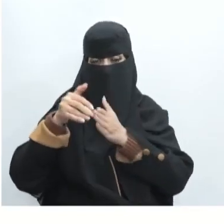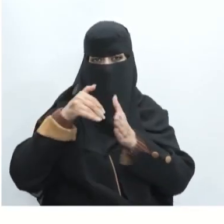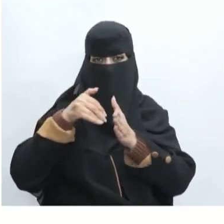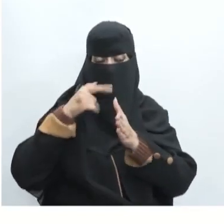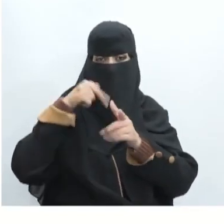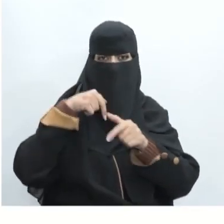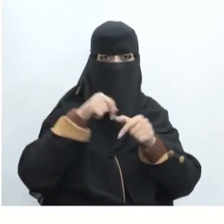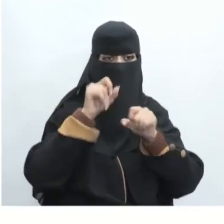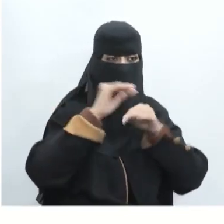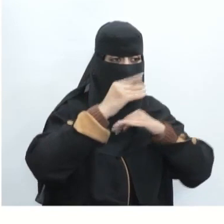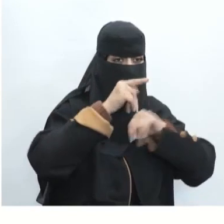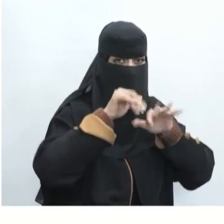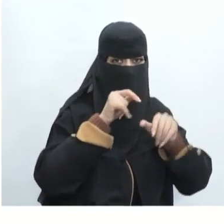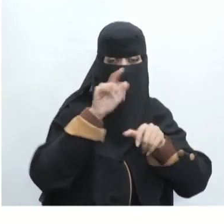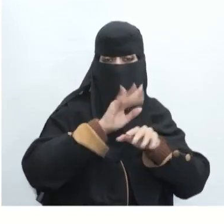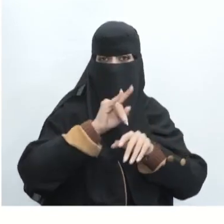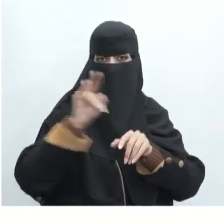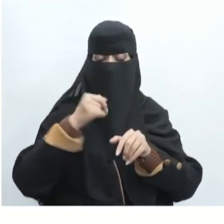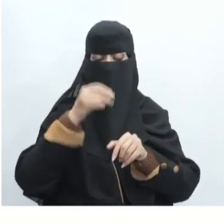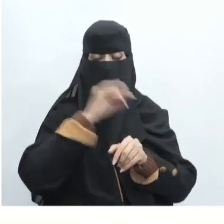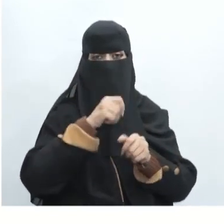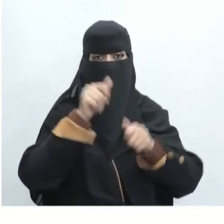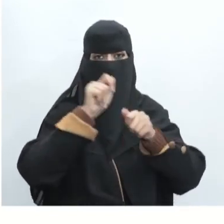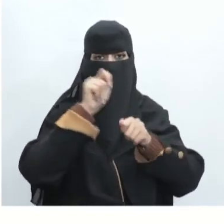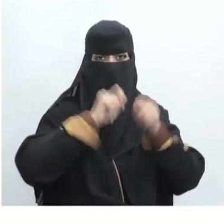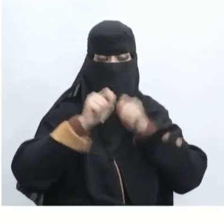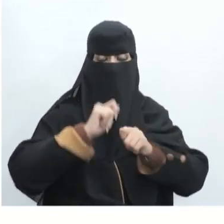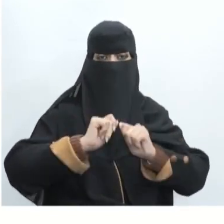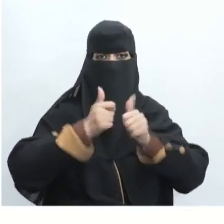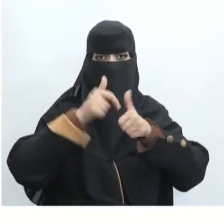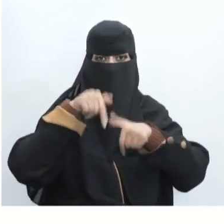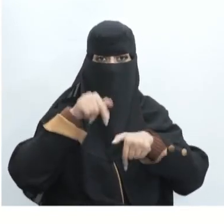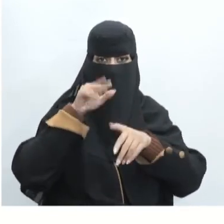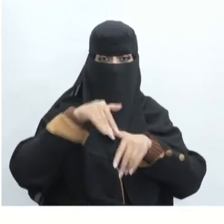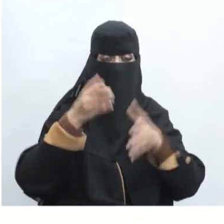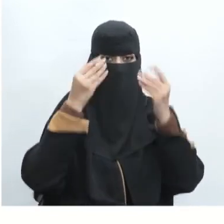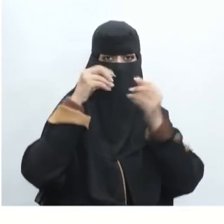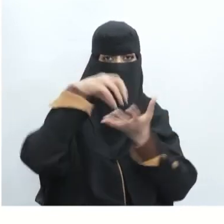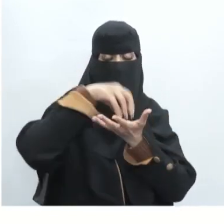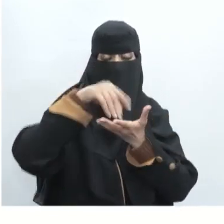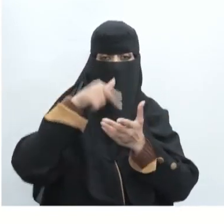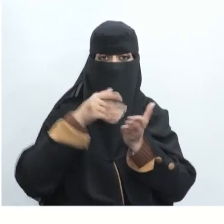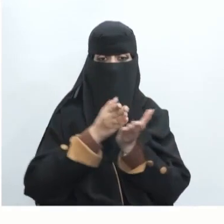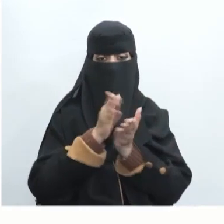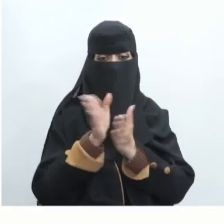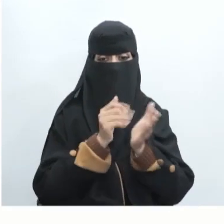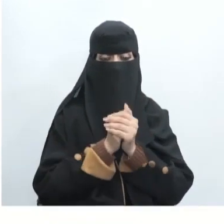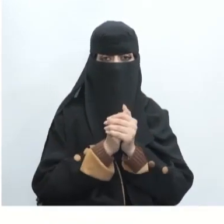التقني وعدم الاستفاده من امكانيات وثروات الدول بالشكل الصحيح